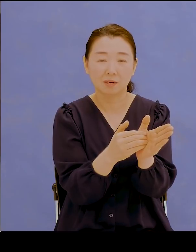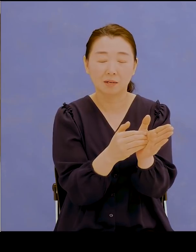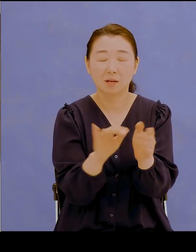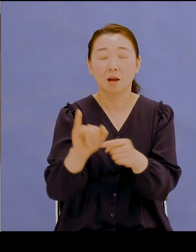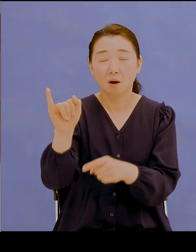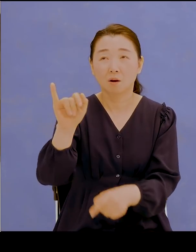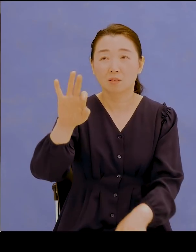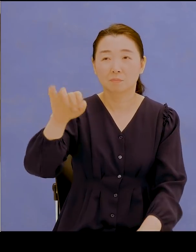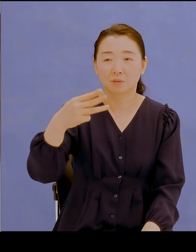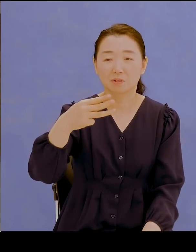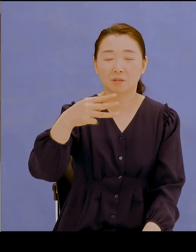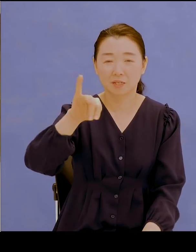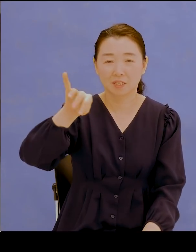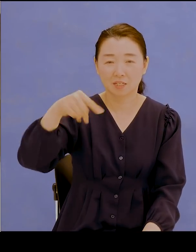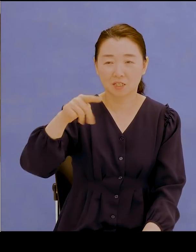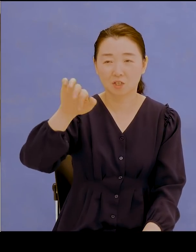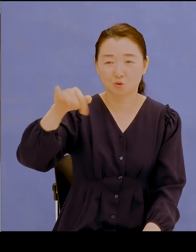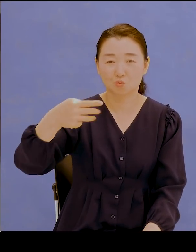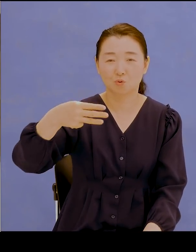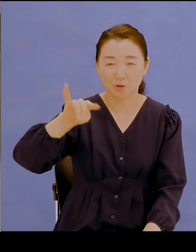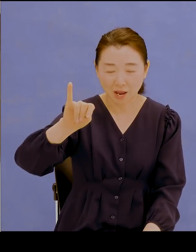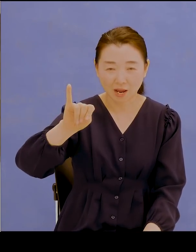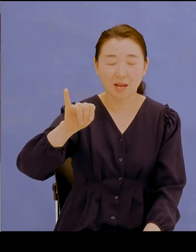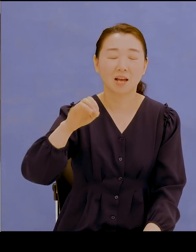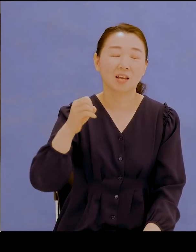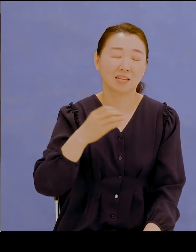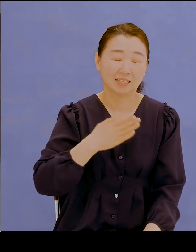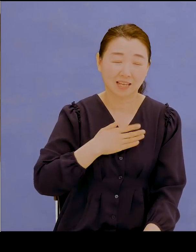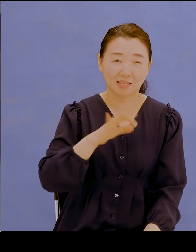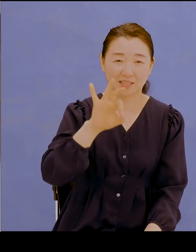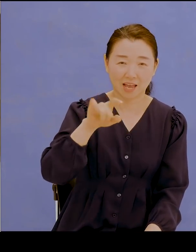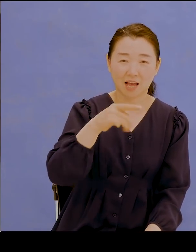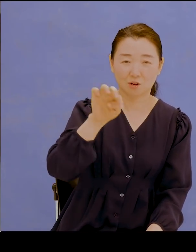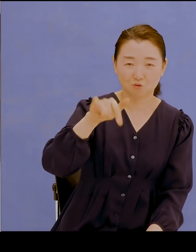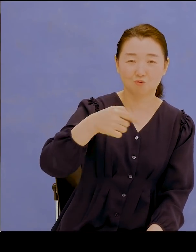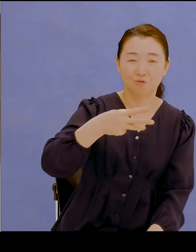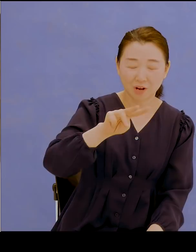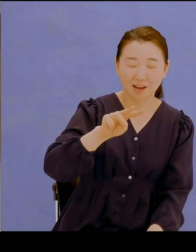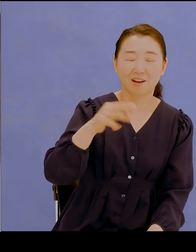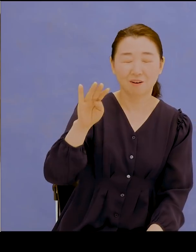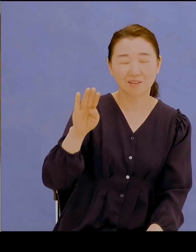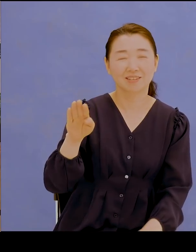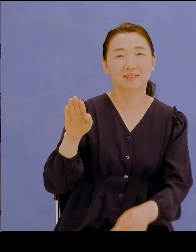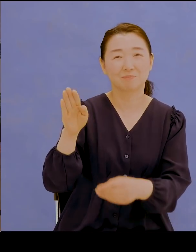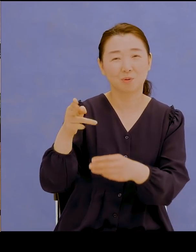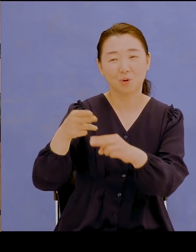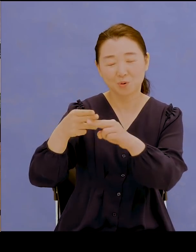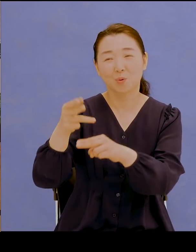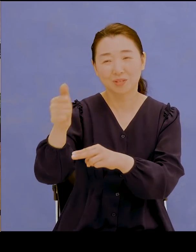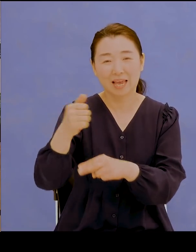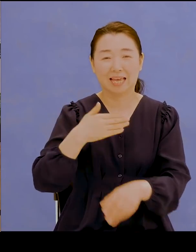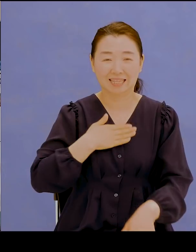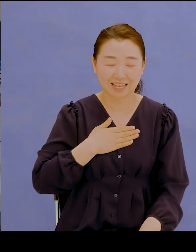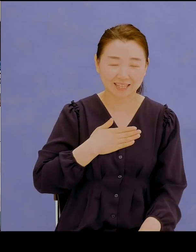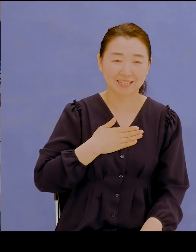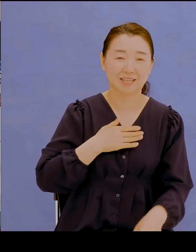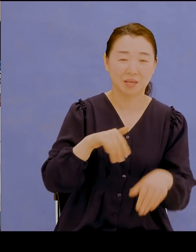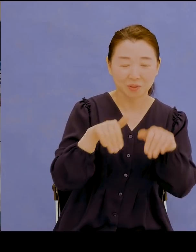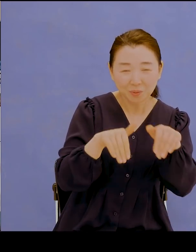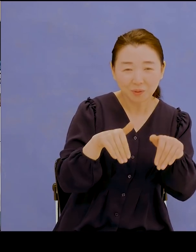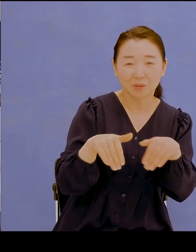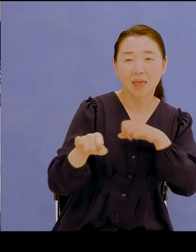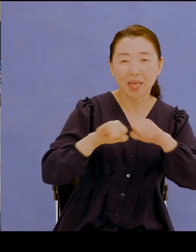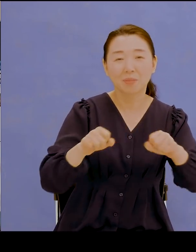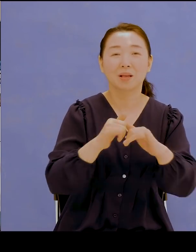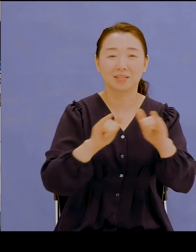브리스길라, 저는 아굴라. 그래서 언니가 교구장이고 저는 이제 그 밑에 쫄딱으로 이제 전